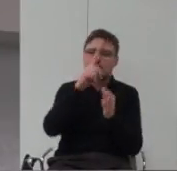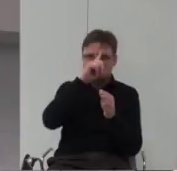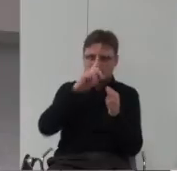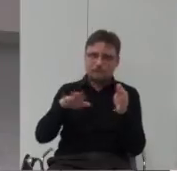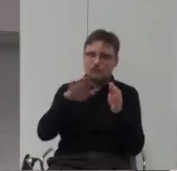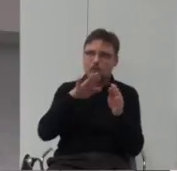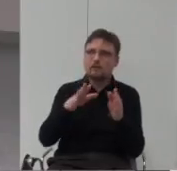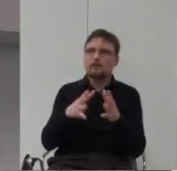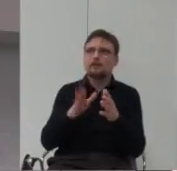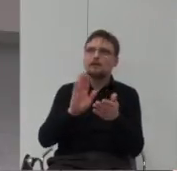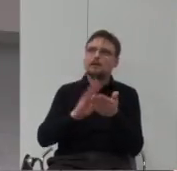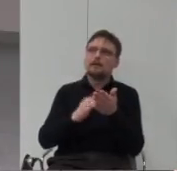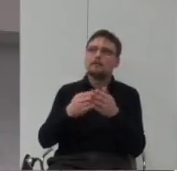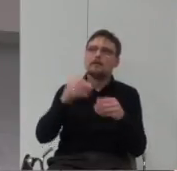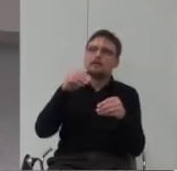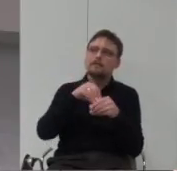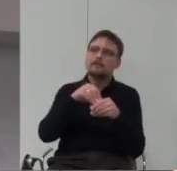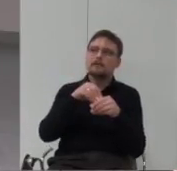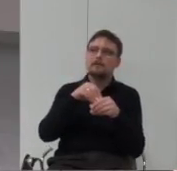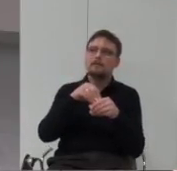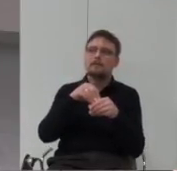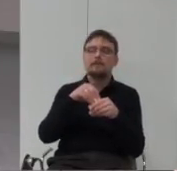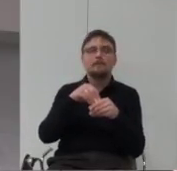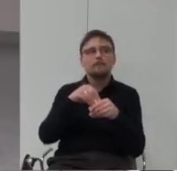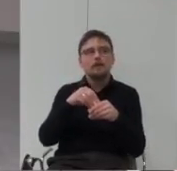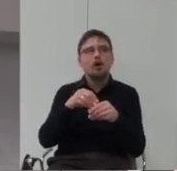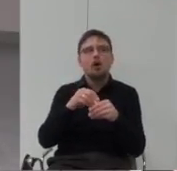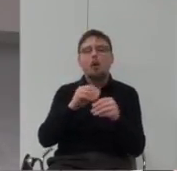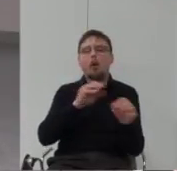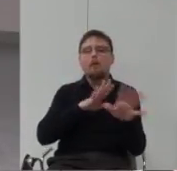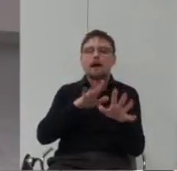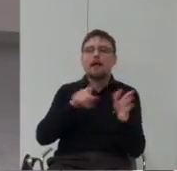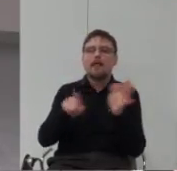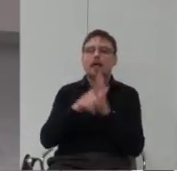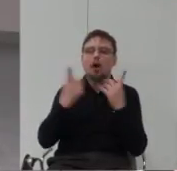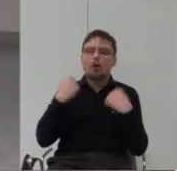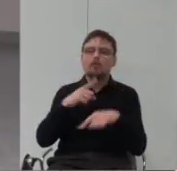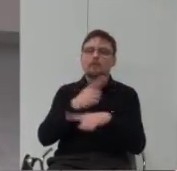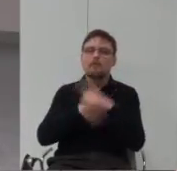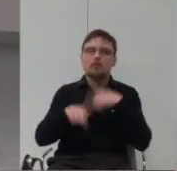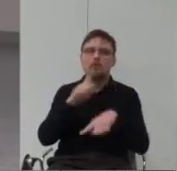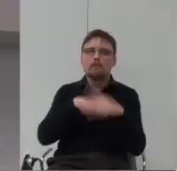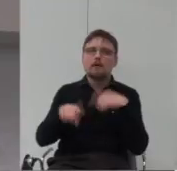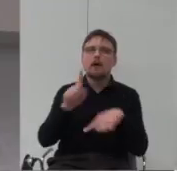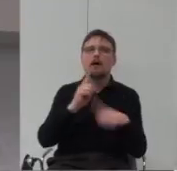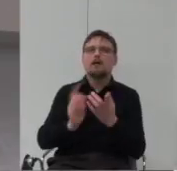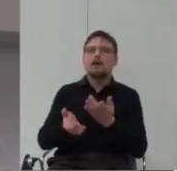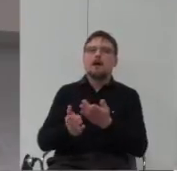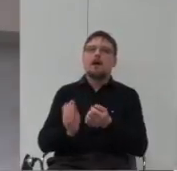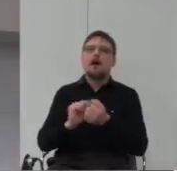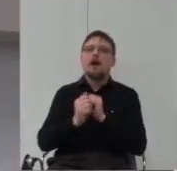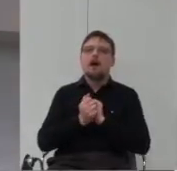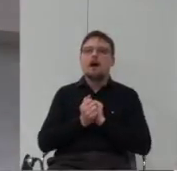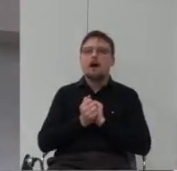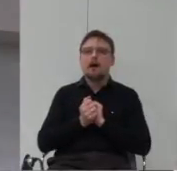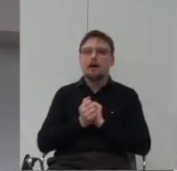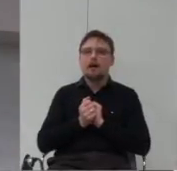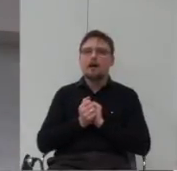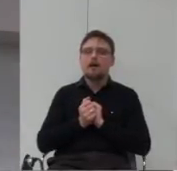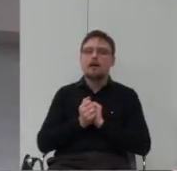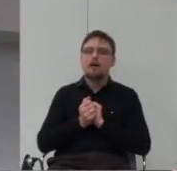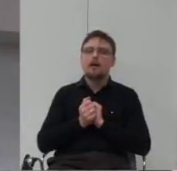wiązanie się ludzi w pewne grupy, w pewne małe społeczności, często związane z opieką nad